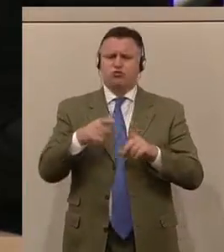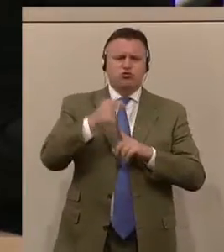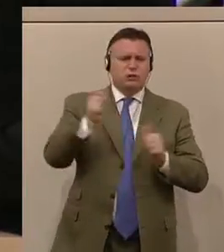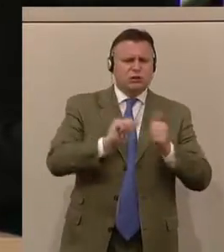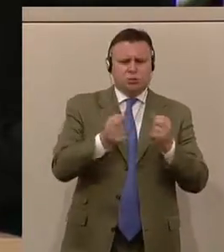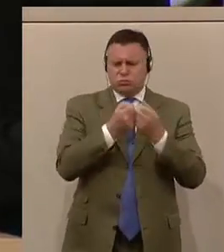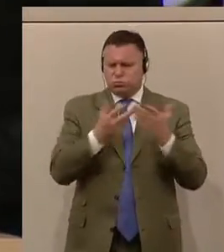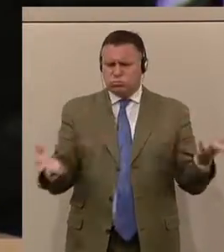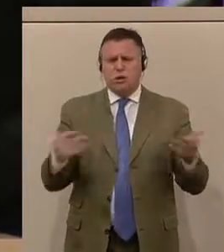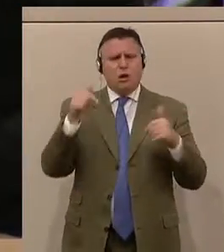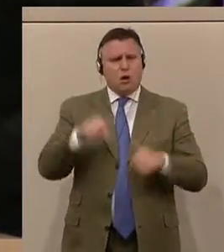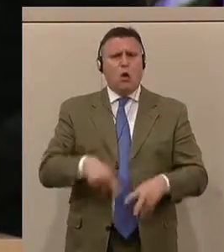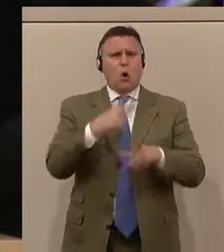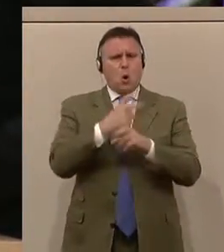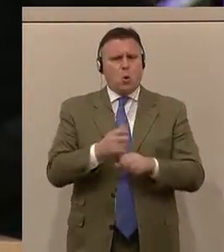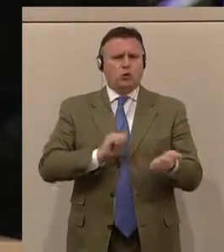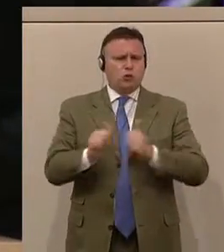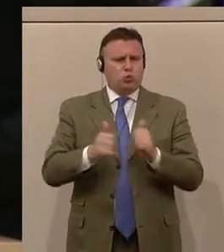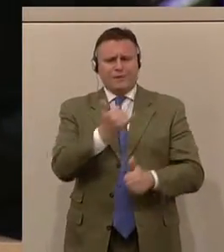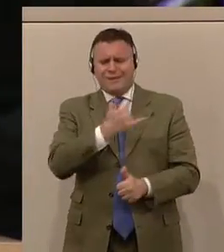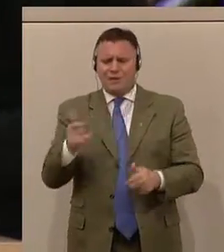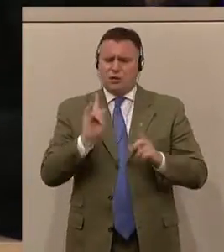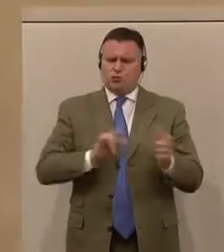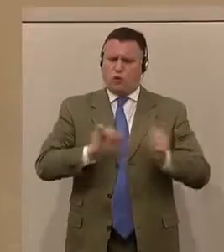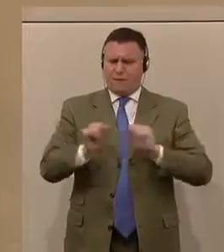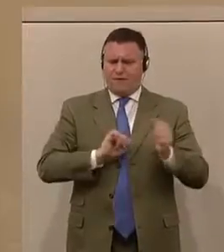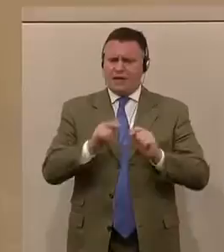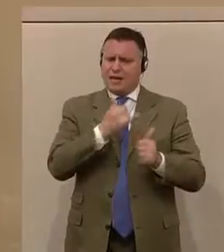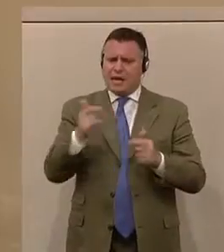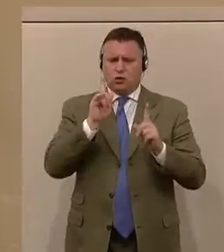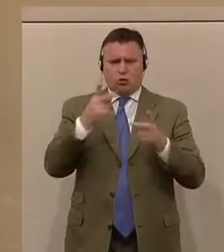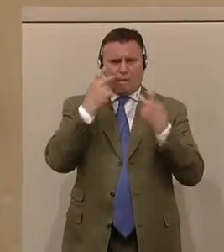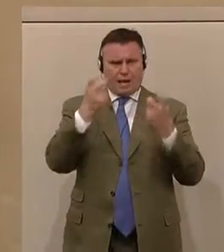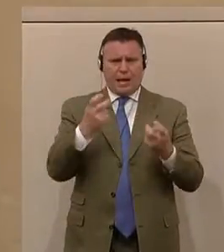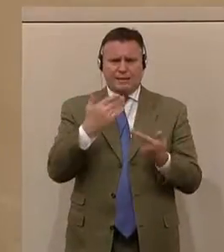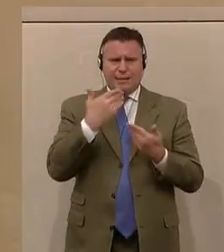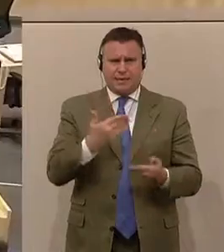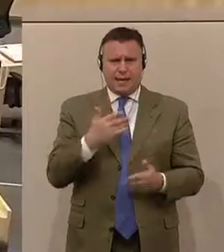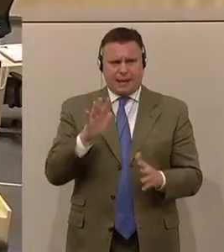Spitzensport, Sport in Österreich soll jeden bewegen und am Ende des Tages begeistern. Danke.